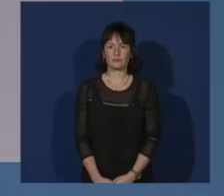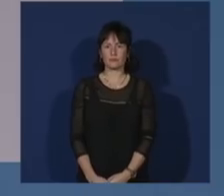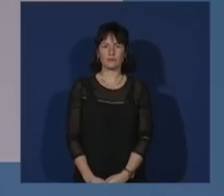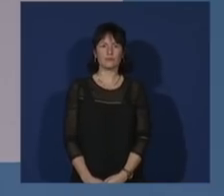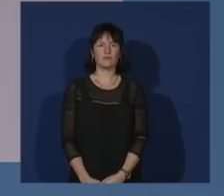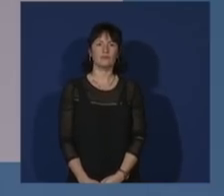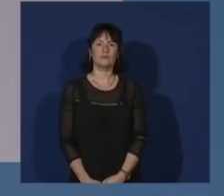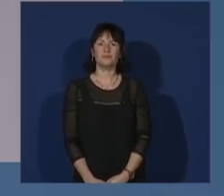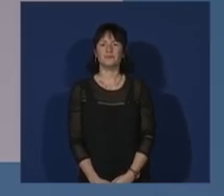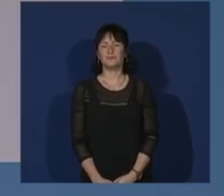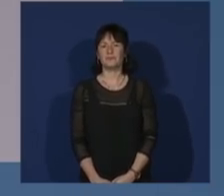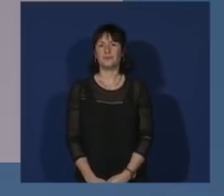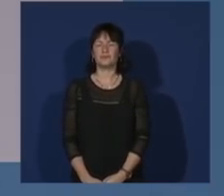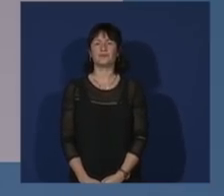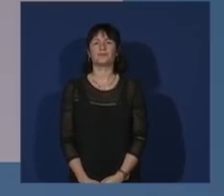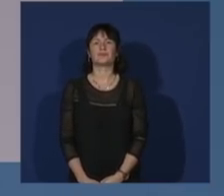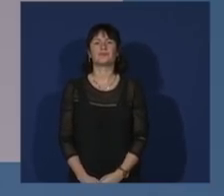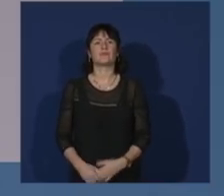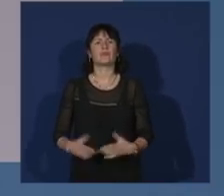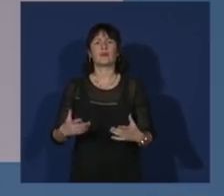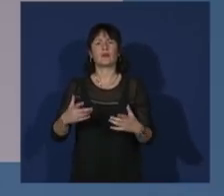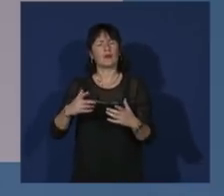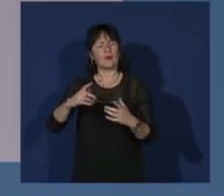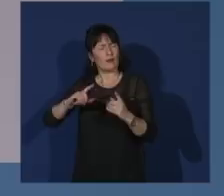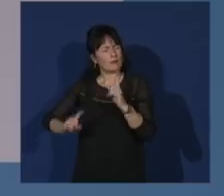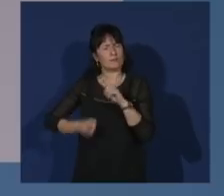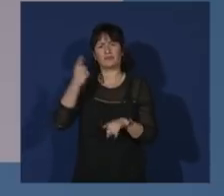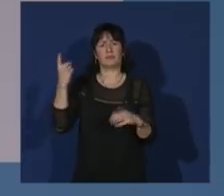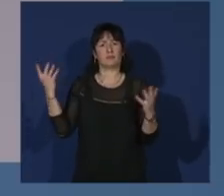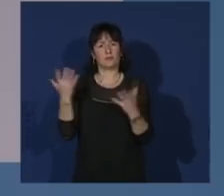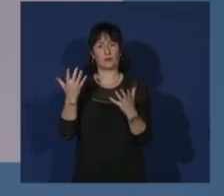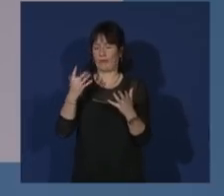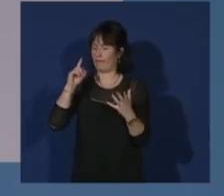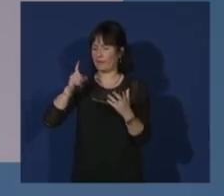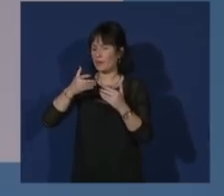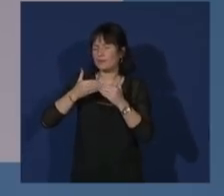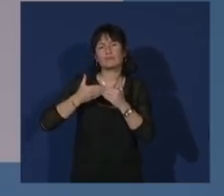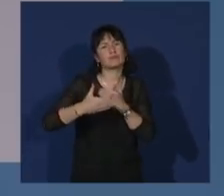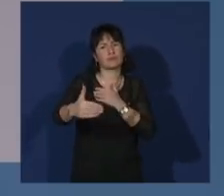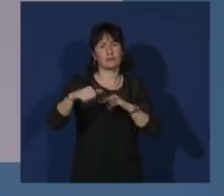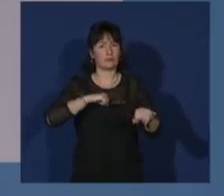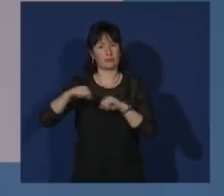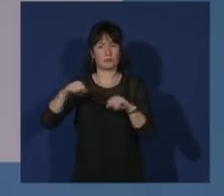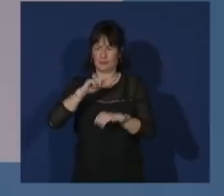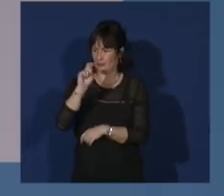Et au cœur des défis que nous devrons relever, il y a bien sûr